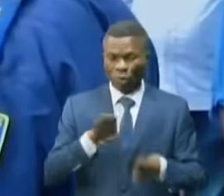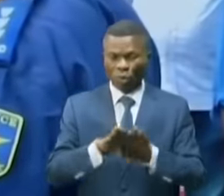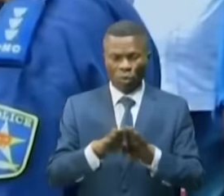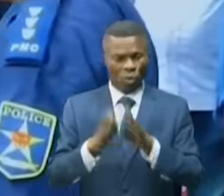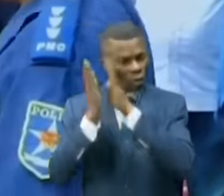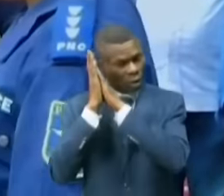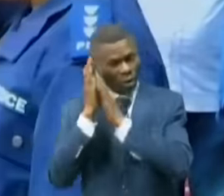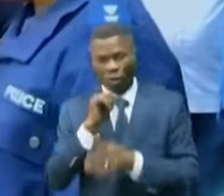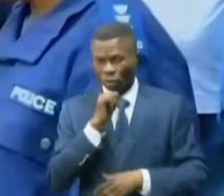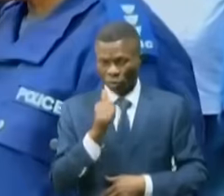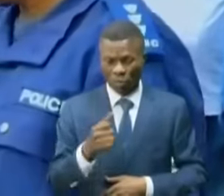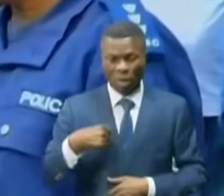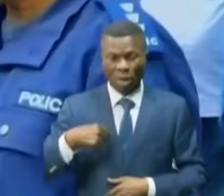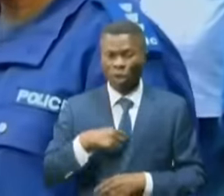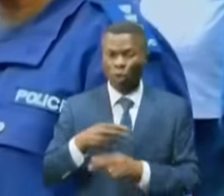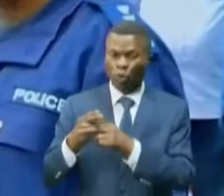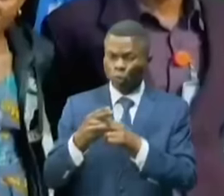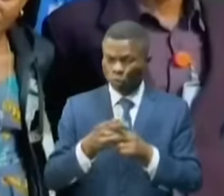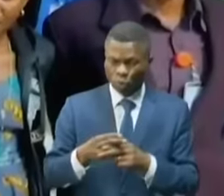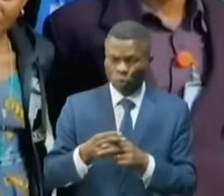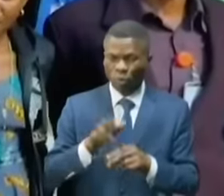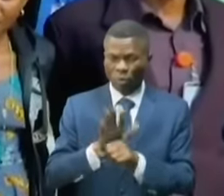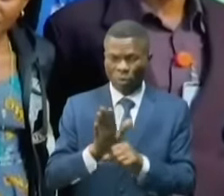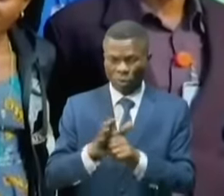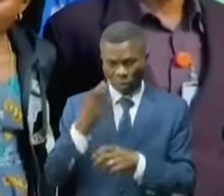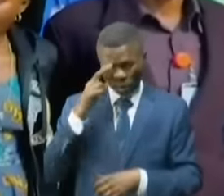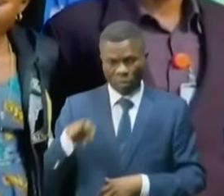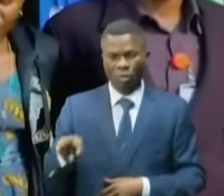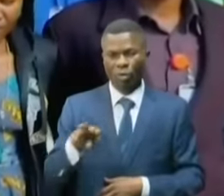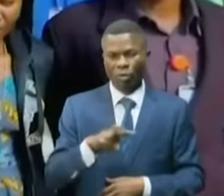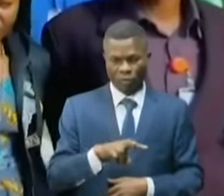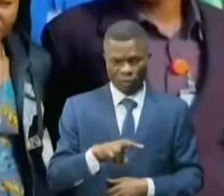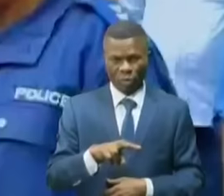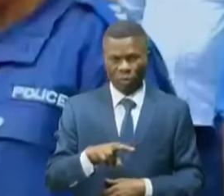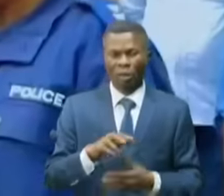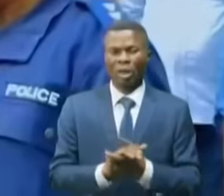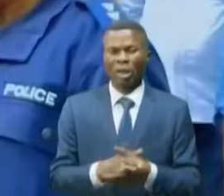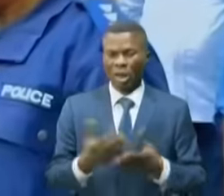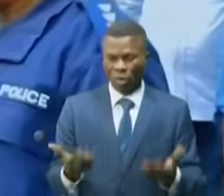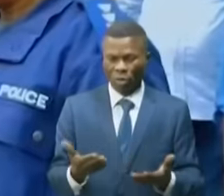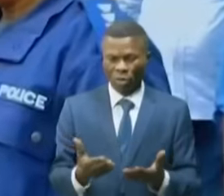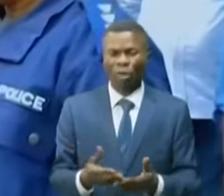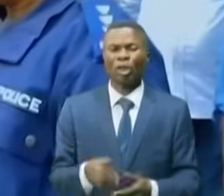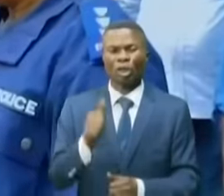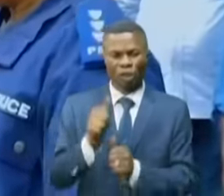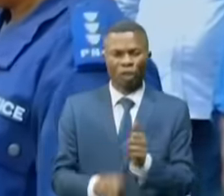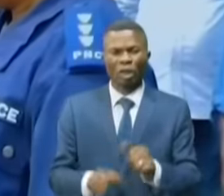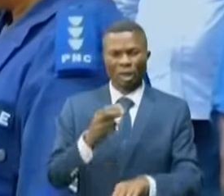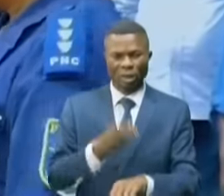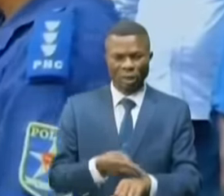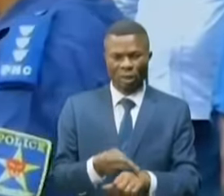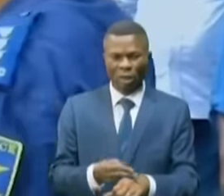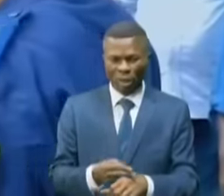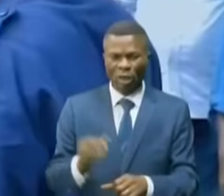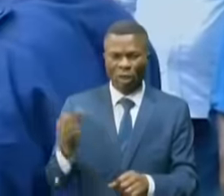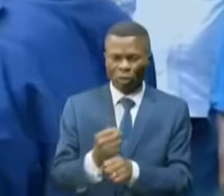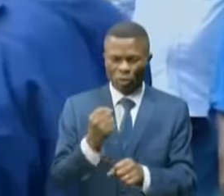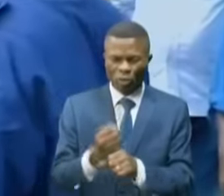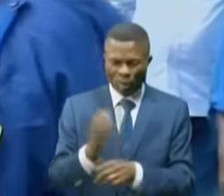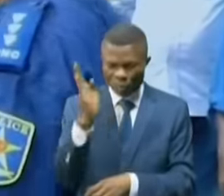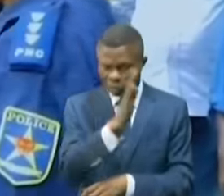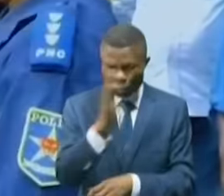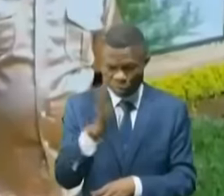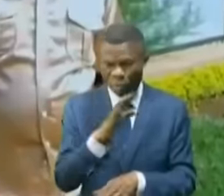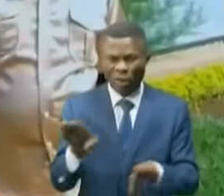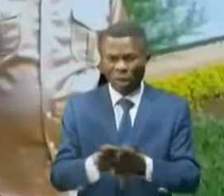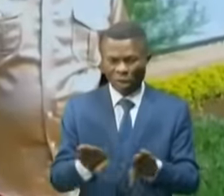Sachez bien que nous ne dormons pas pour assurer votre sécurité. Tout le temps, nous sommes en mouvement nuit et jour, pendant la